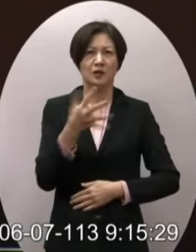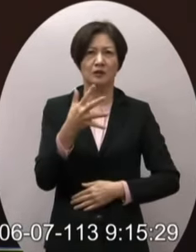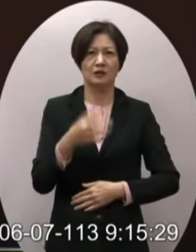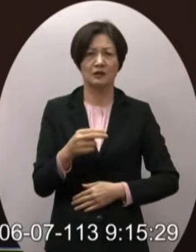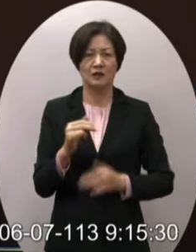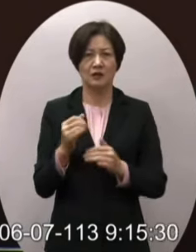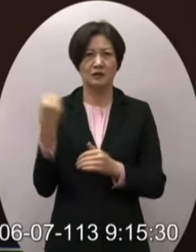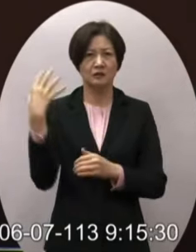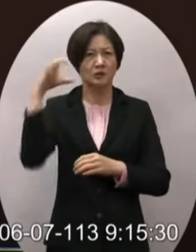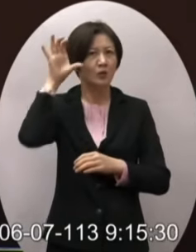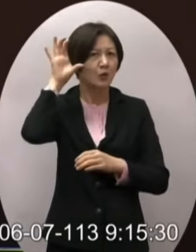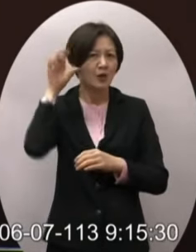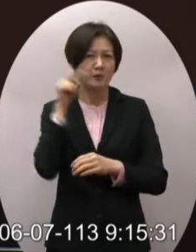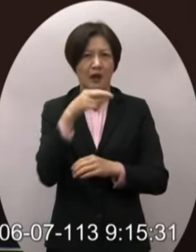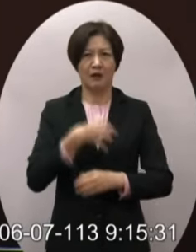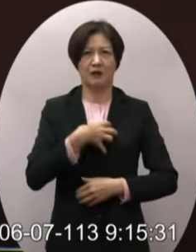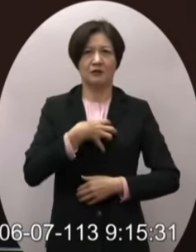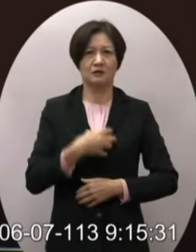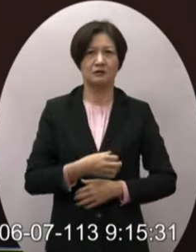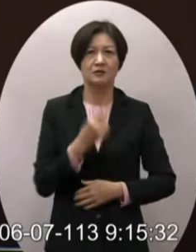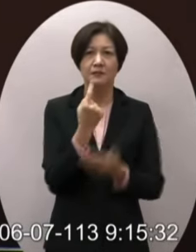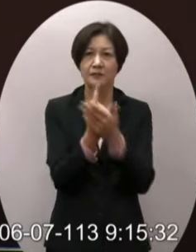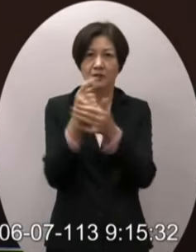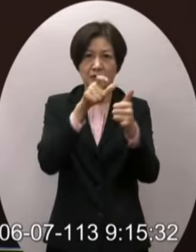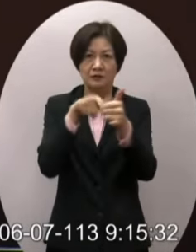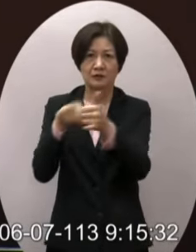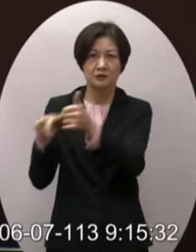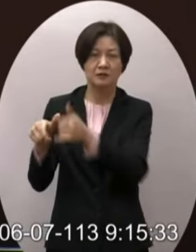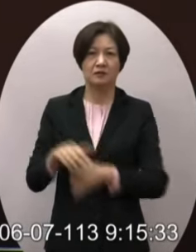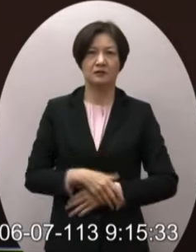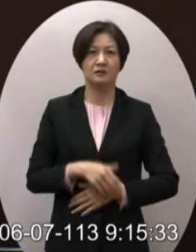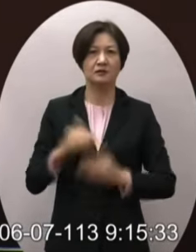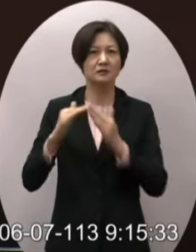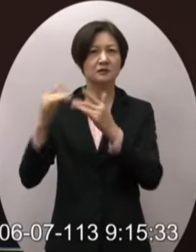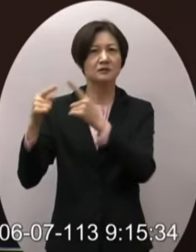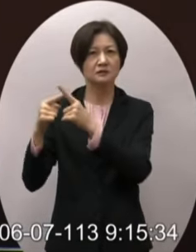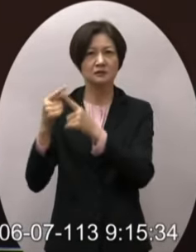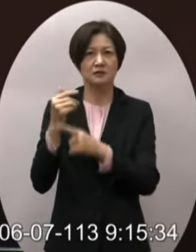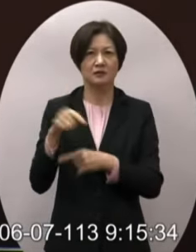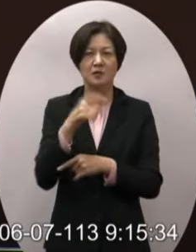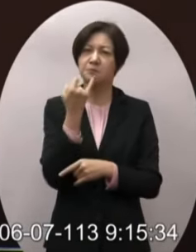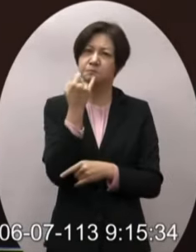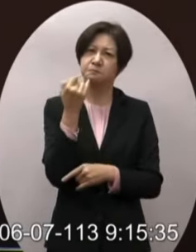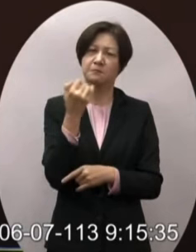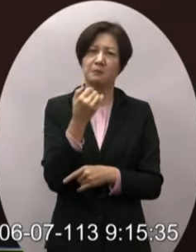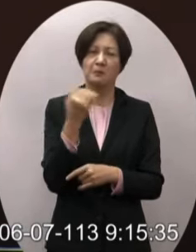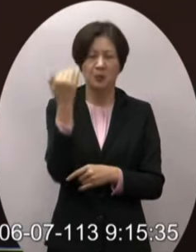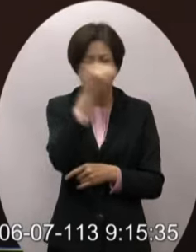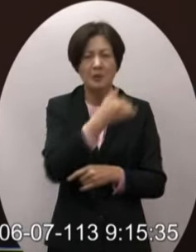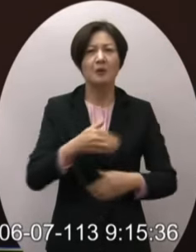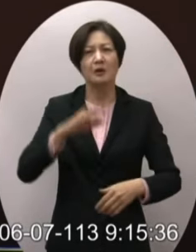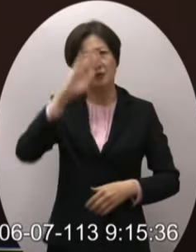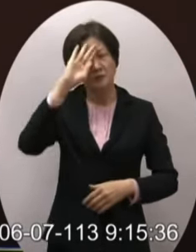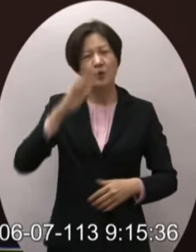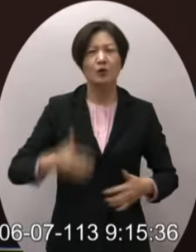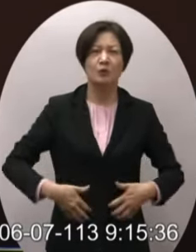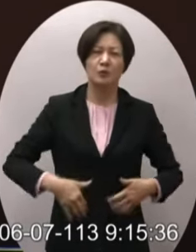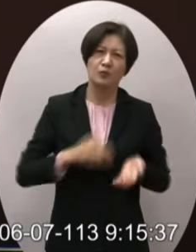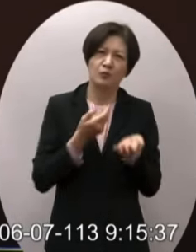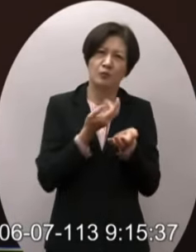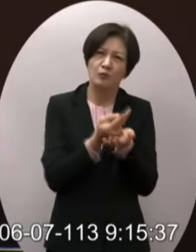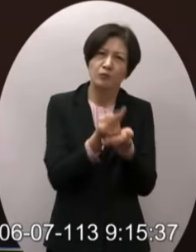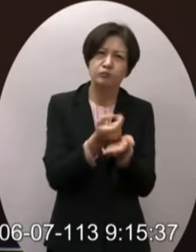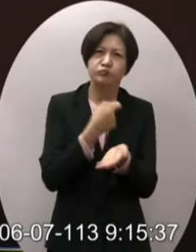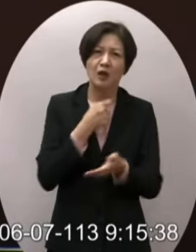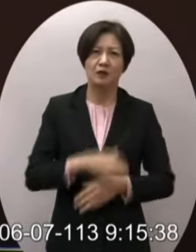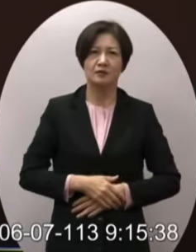的新闻头条。每一个人或是你的家人都可能会生病，需要住院。三